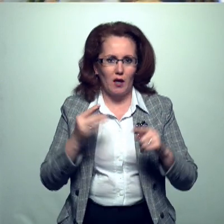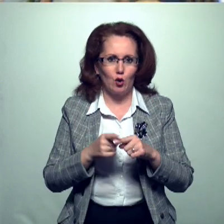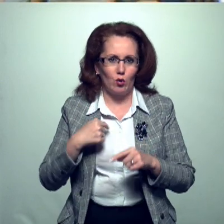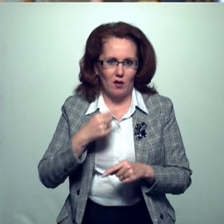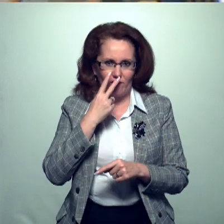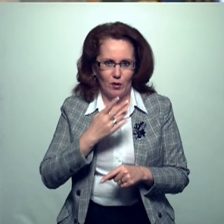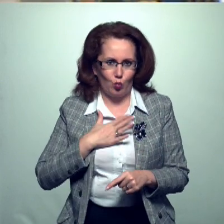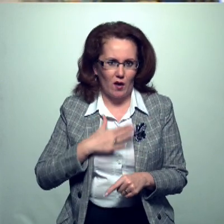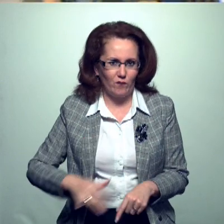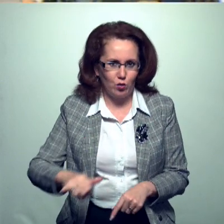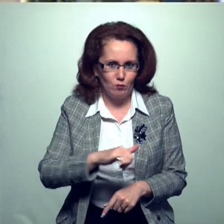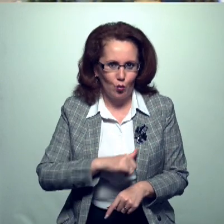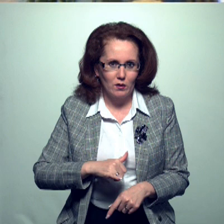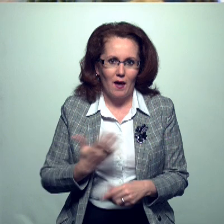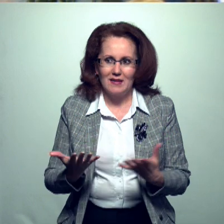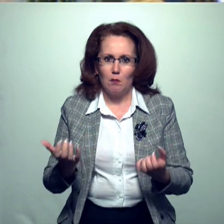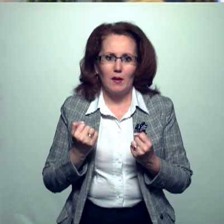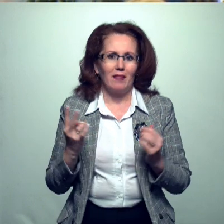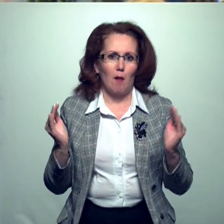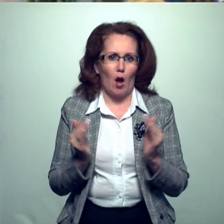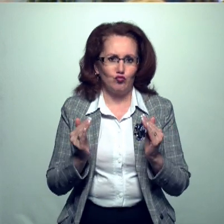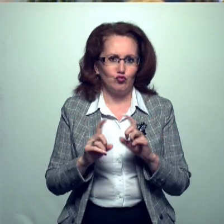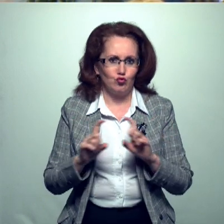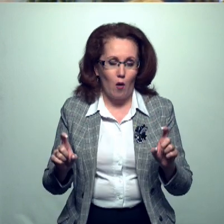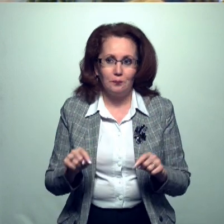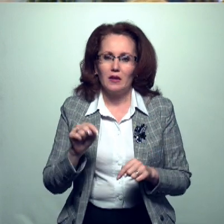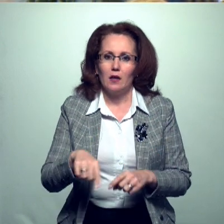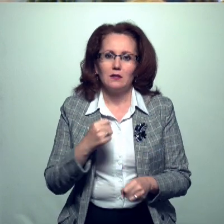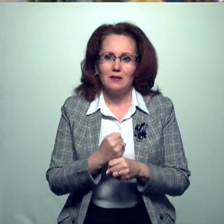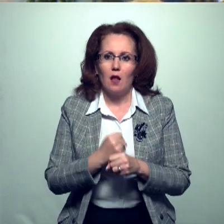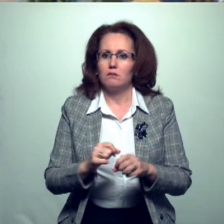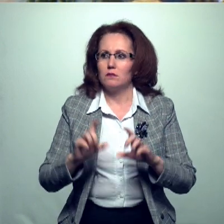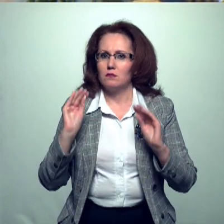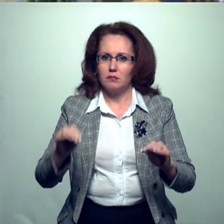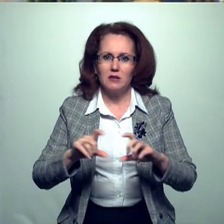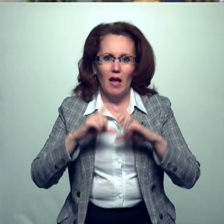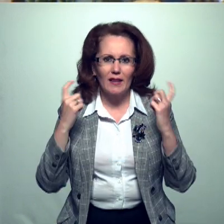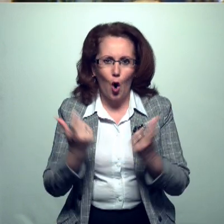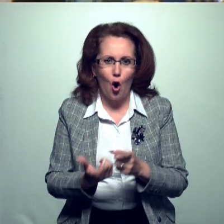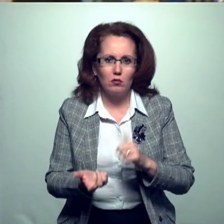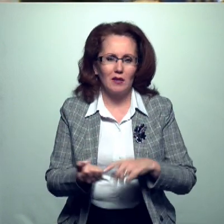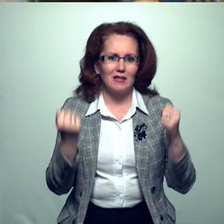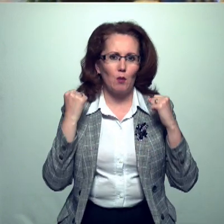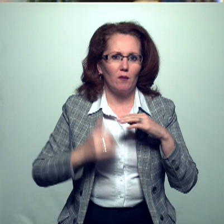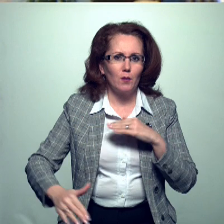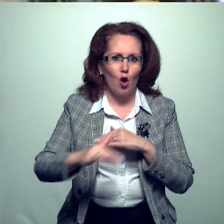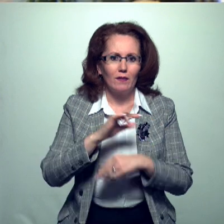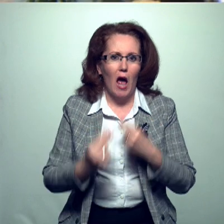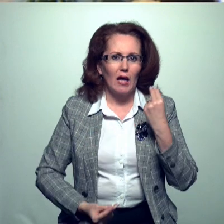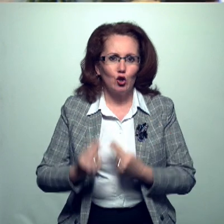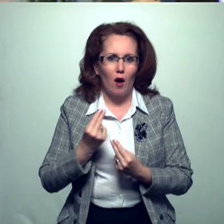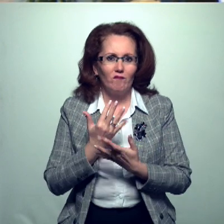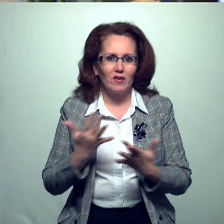у нас в Удмуртии, если брать небольшие школы. К тому же сделан был стадион, спортивные площадки для игровых видов спорта.